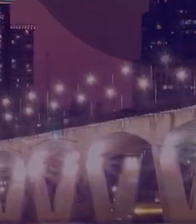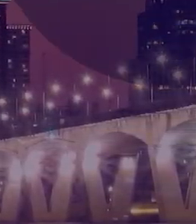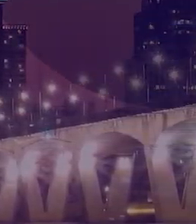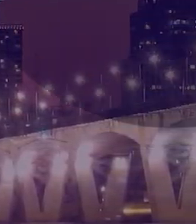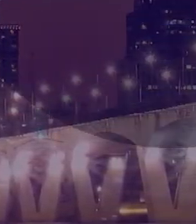계획입니다